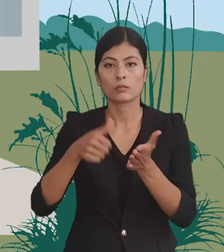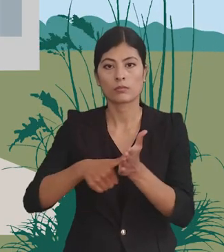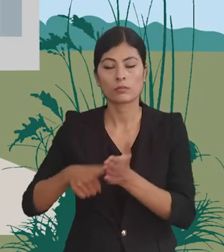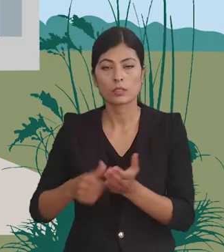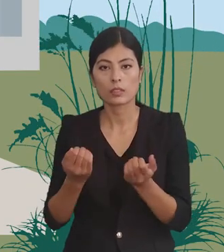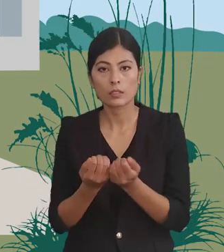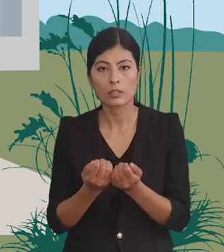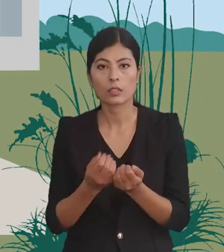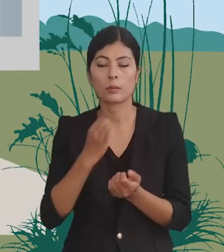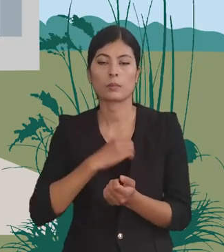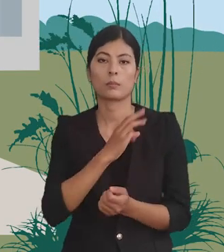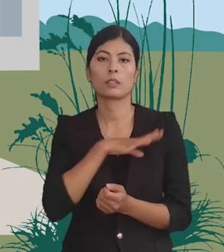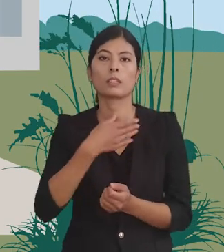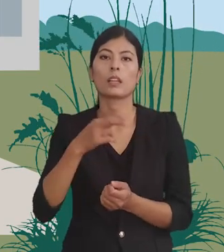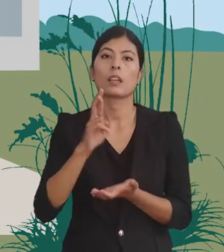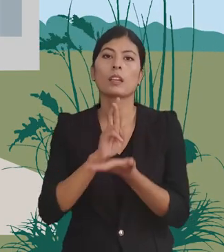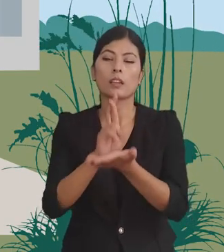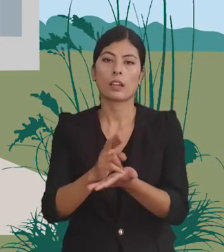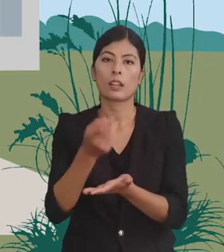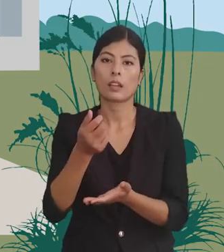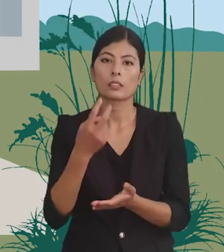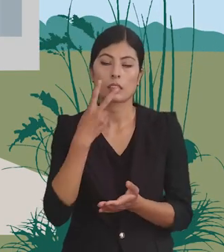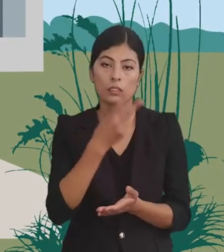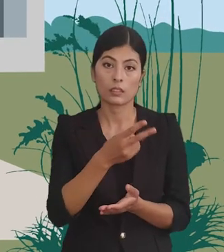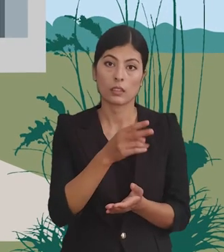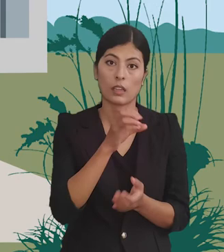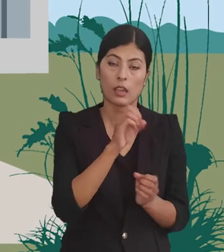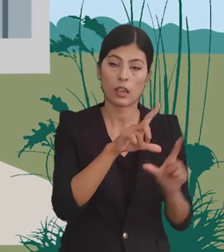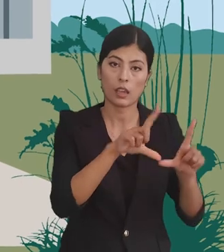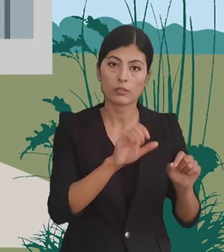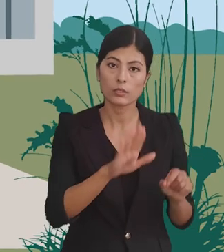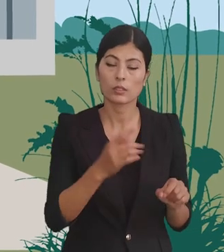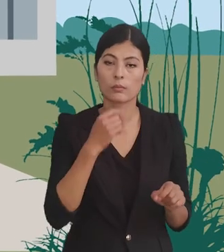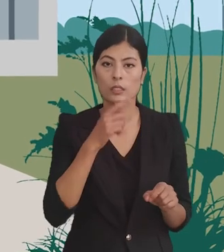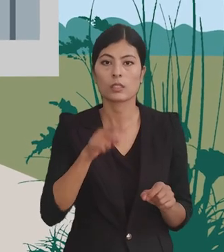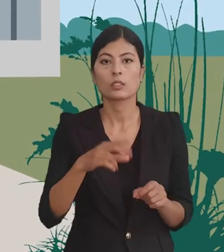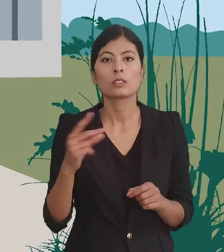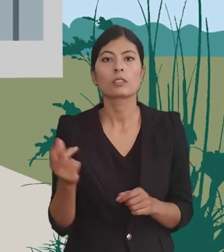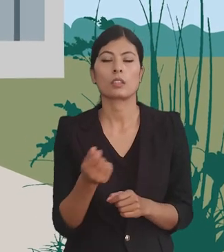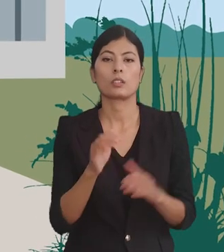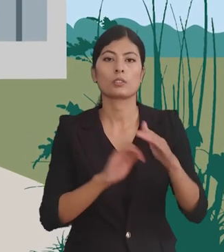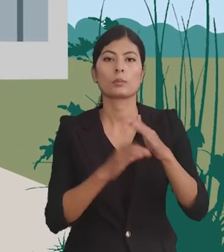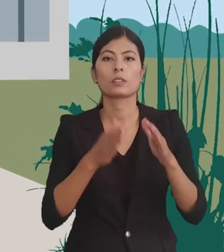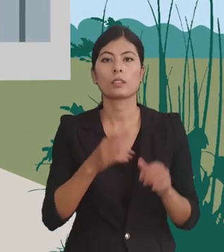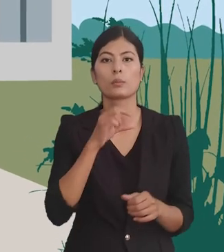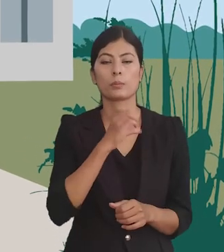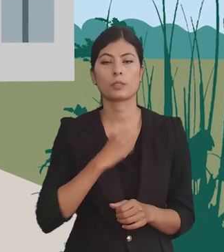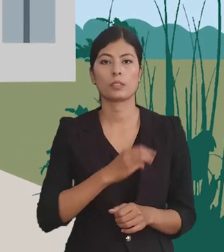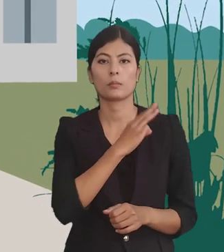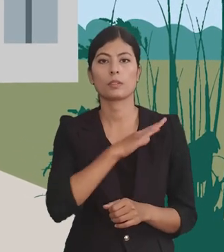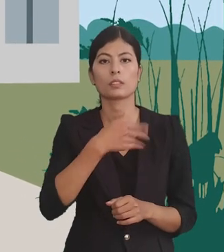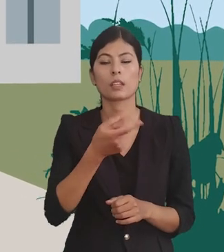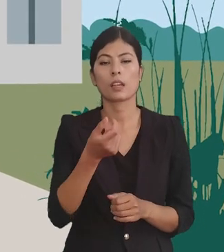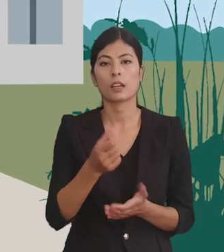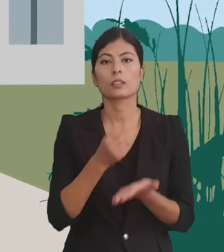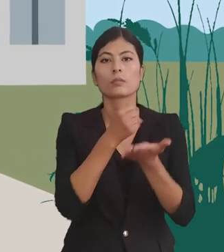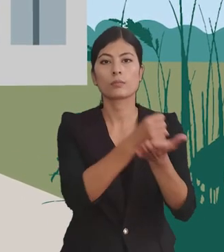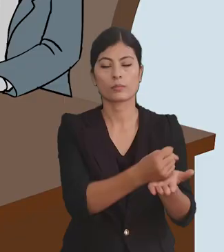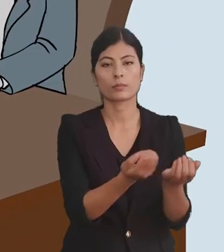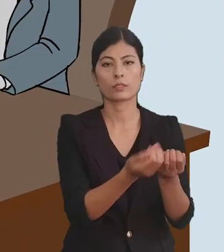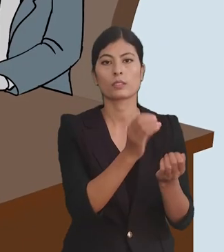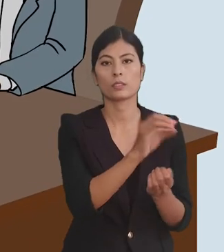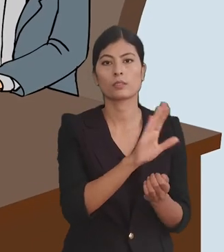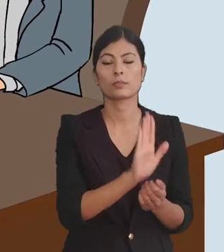राहत तथा आर्थिक सहयोग गर्नुपर्ने देखिएमा तत्काल उद्धार राहत समितिले पीडितलाई राहत तथा आर्थिक सहयोग उपलब्ध